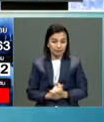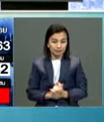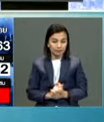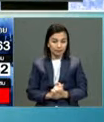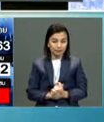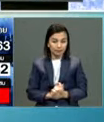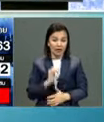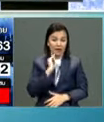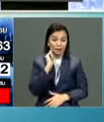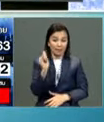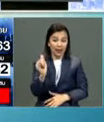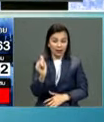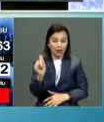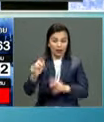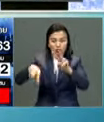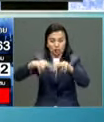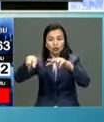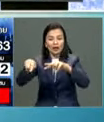จะไปตรวจชุดตรวจเนี่ยนะครับ